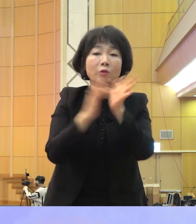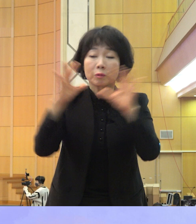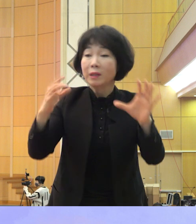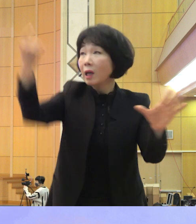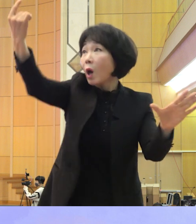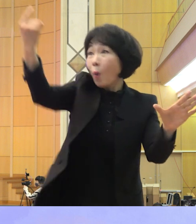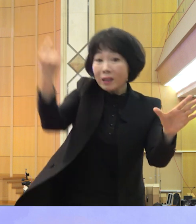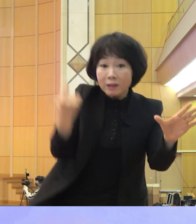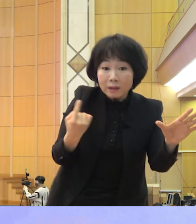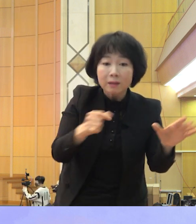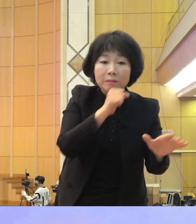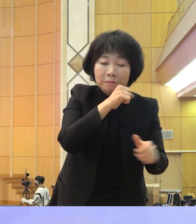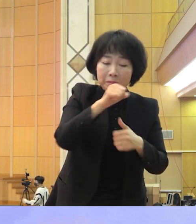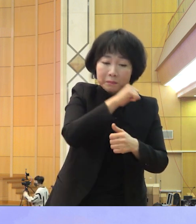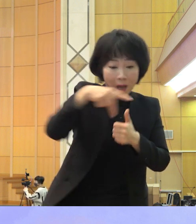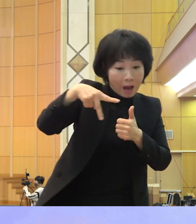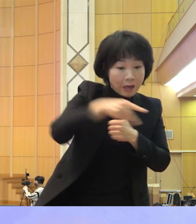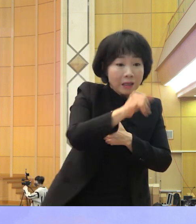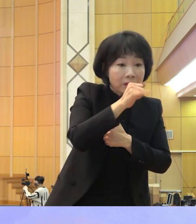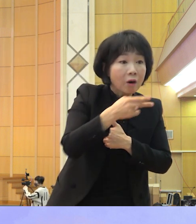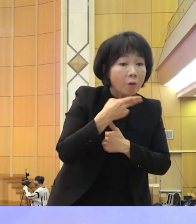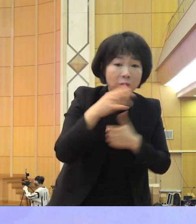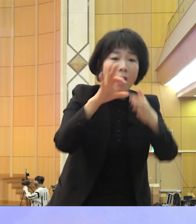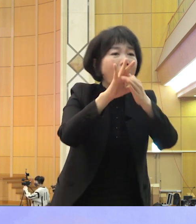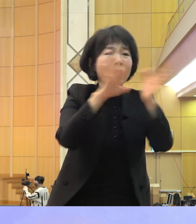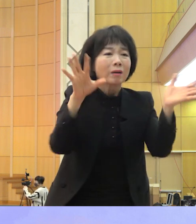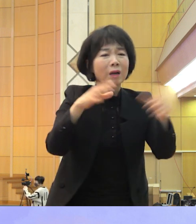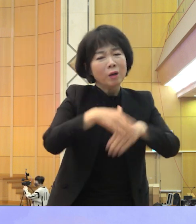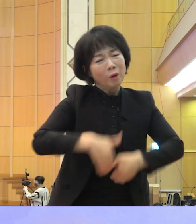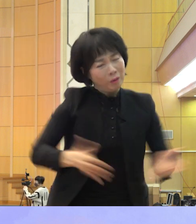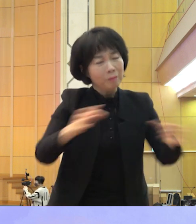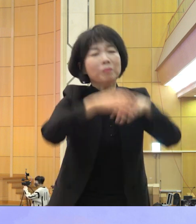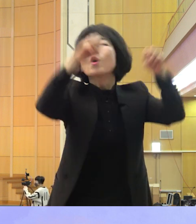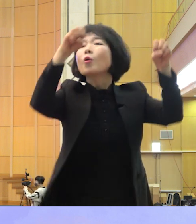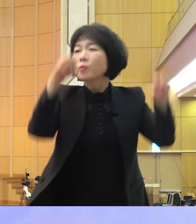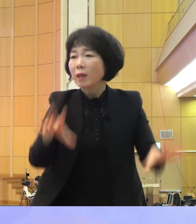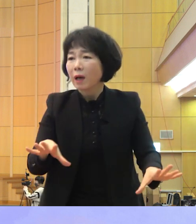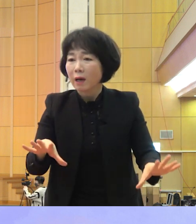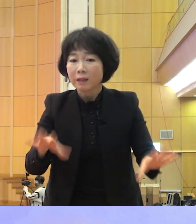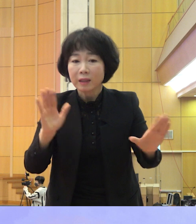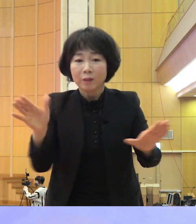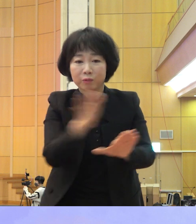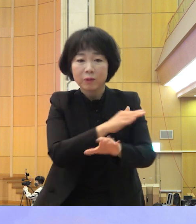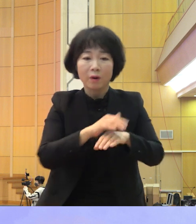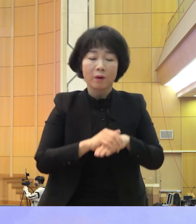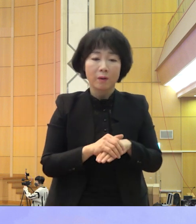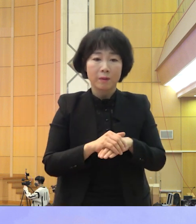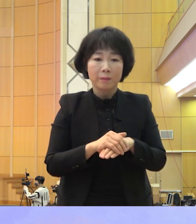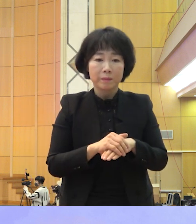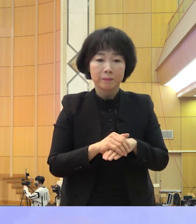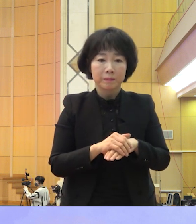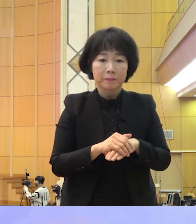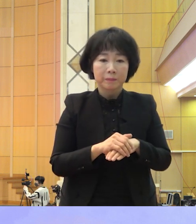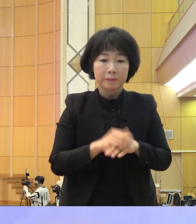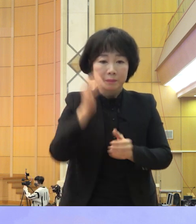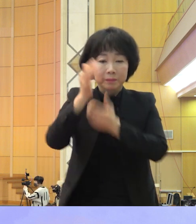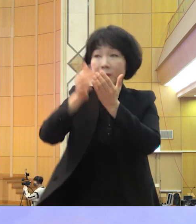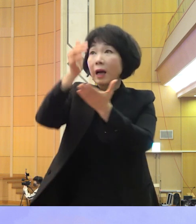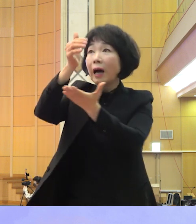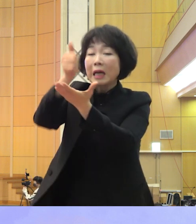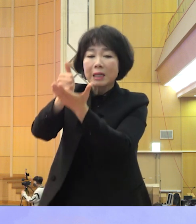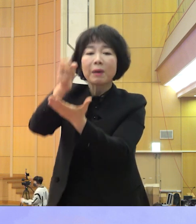받은 자든지 또 할례를 받지 못한 자든지 그 아무것도 아니, 아무것도 아니, 아무것도 아니. 이제 그러면 어떻게 해야 되느냐?